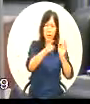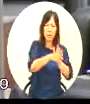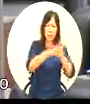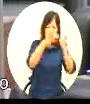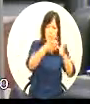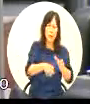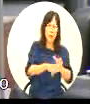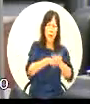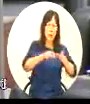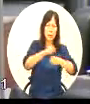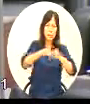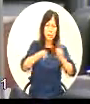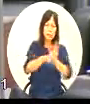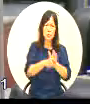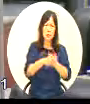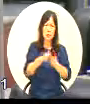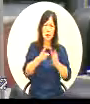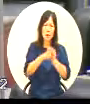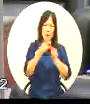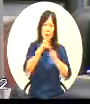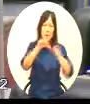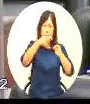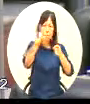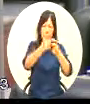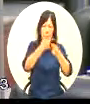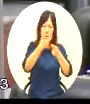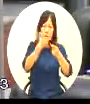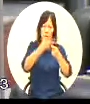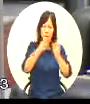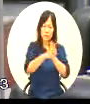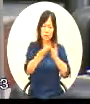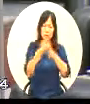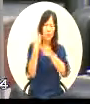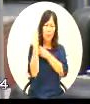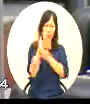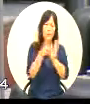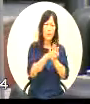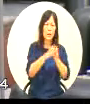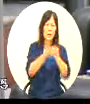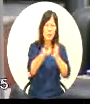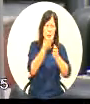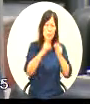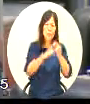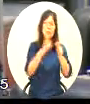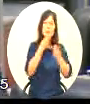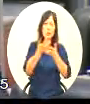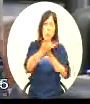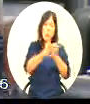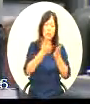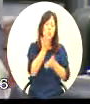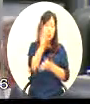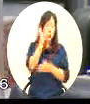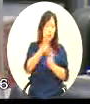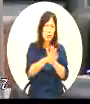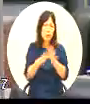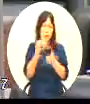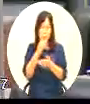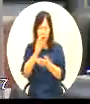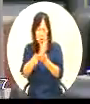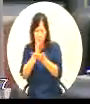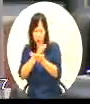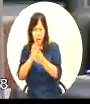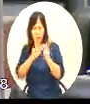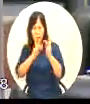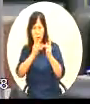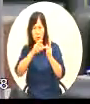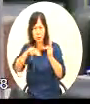设计，107年要办理发包，如果前面跟中央的过程顺利的话。那我再翻翻看我们高雄市捷运局给我